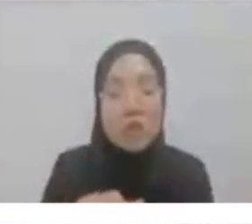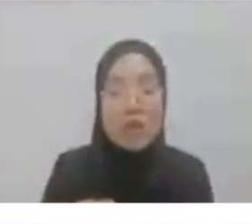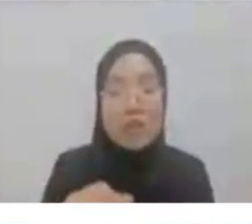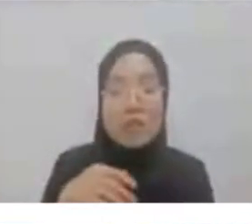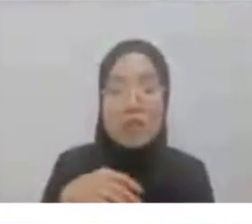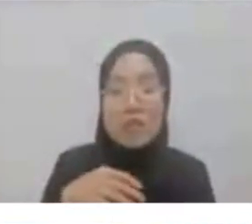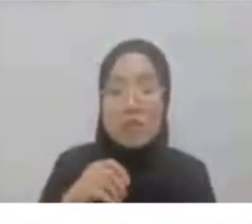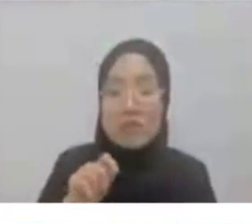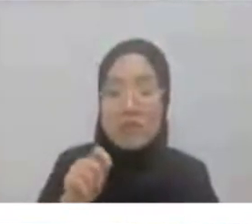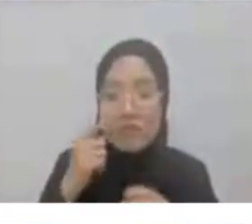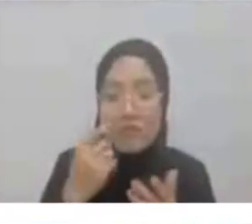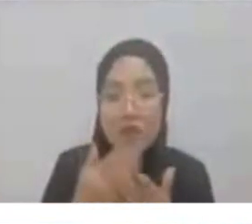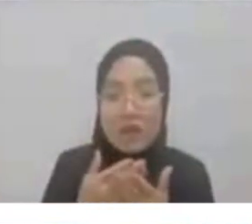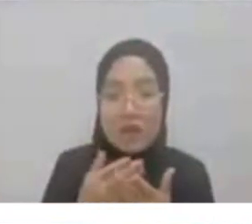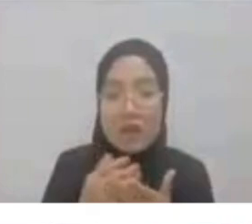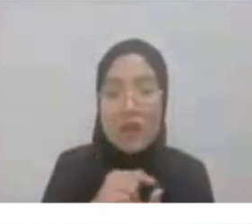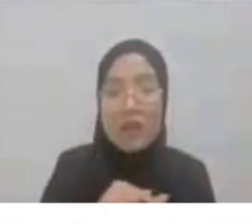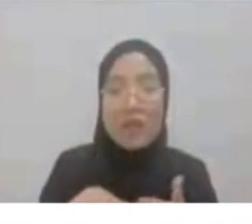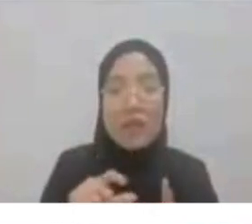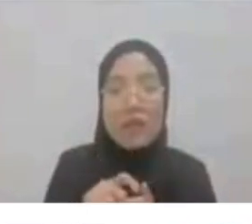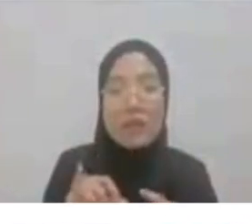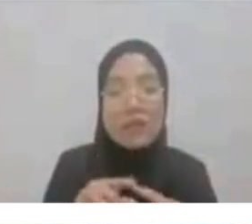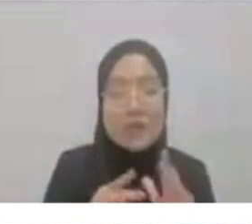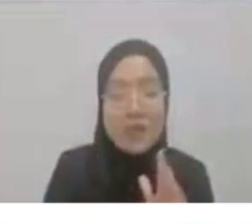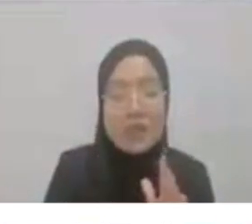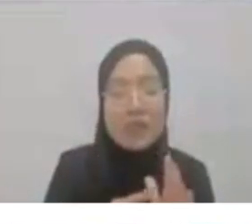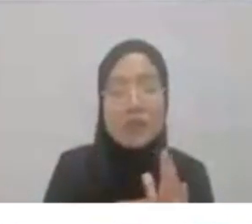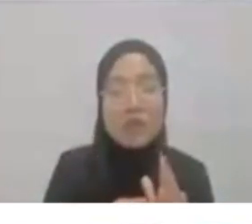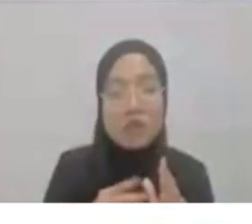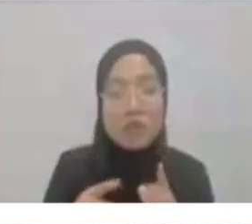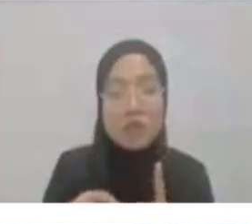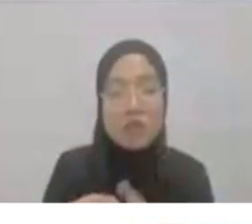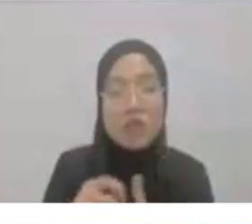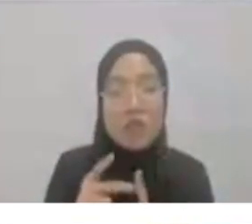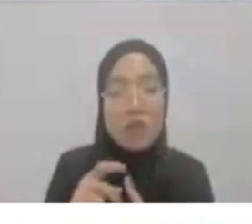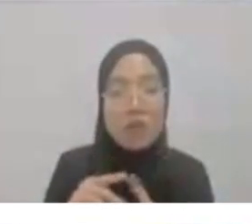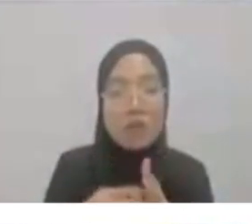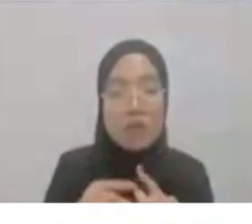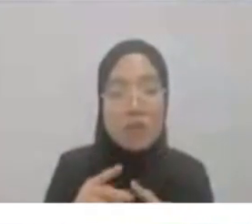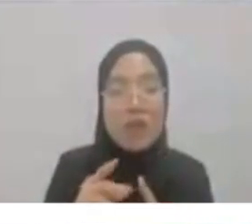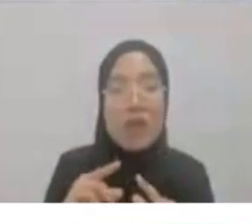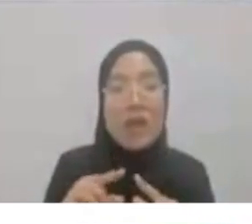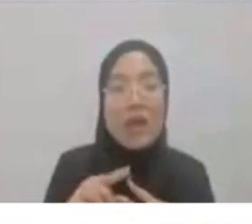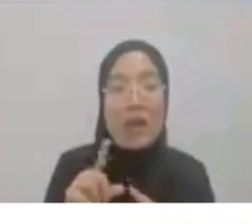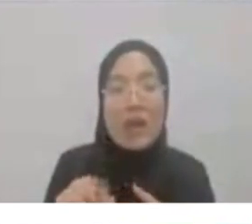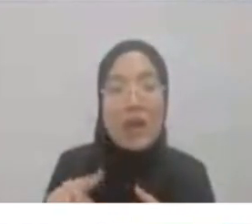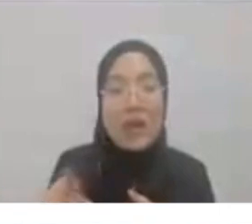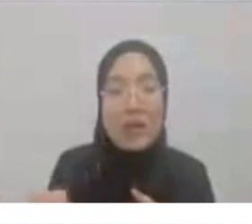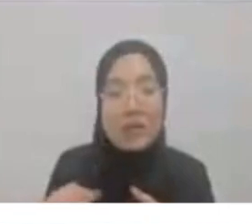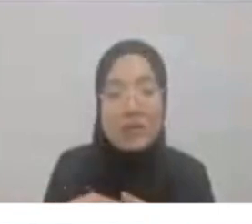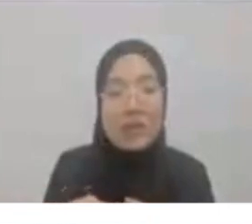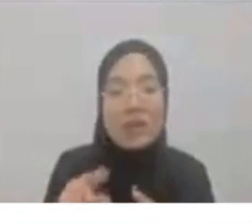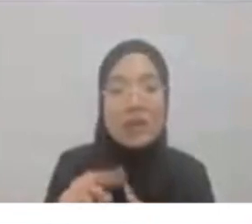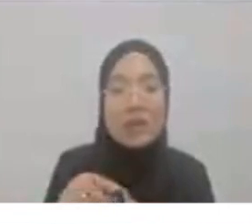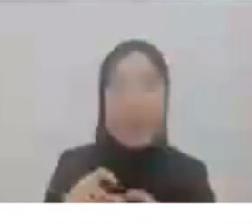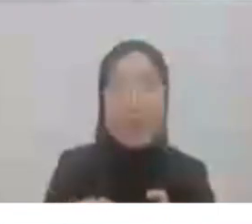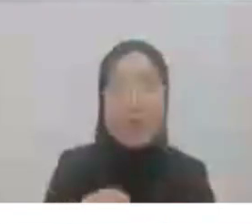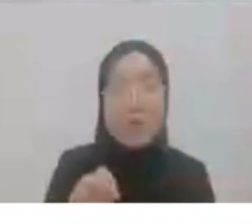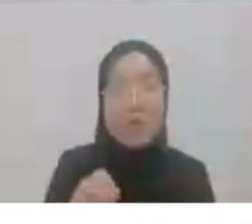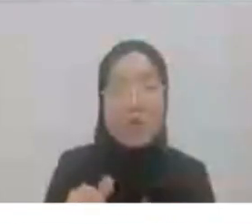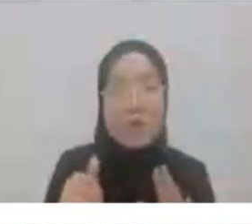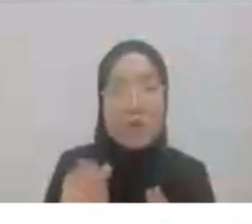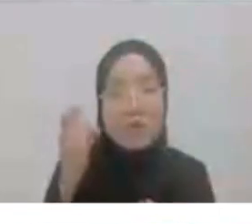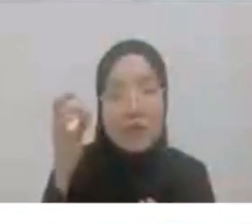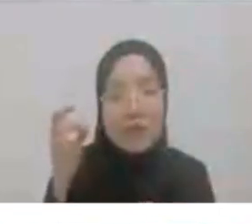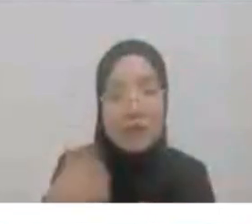nama Dian Ulsa Nur kotimah dan azas nilna izana di TPS 006 Desa Karang Asem Kecamatan